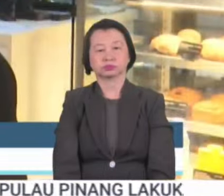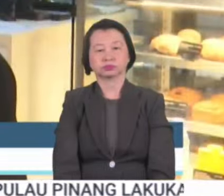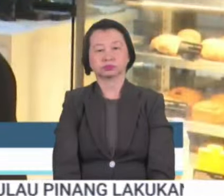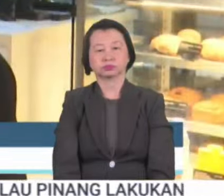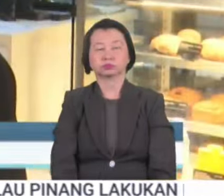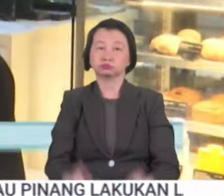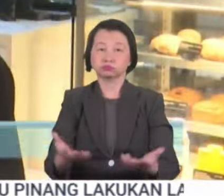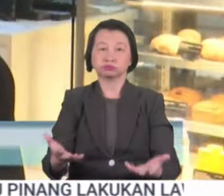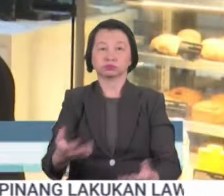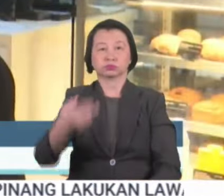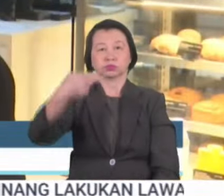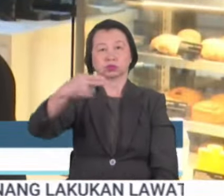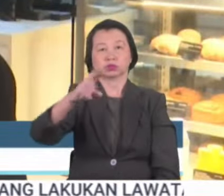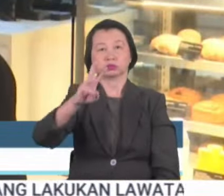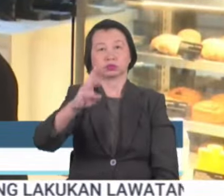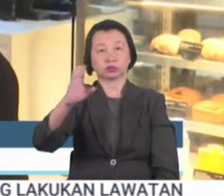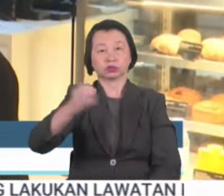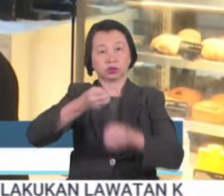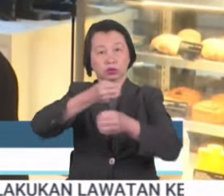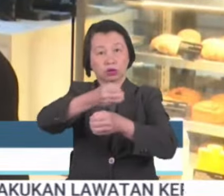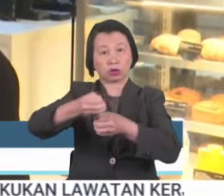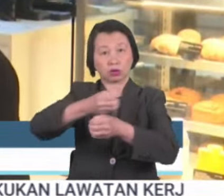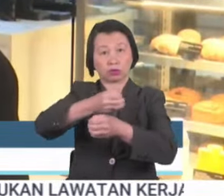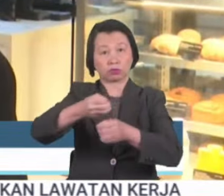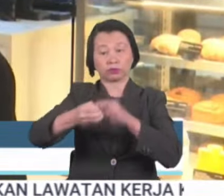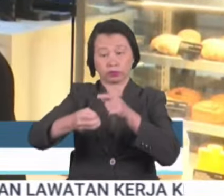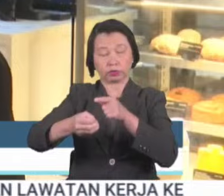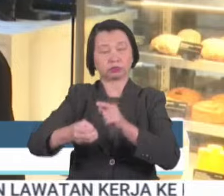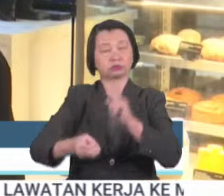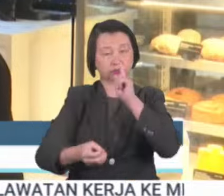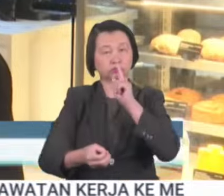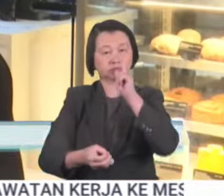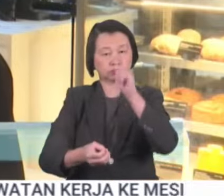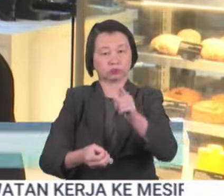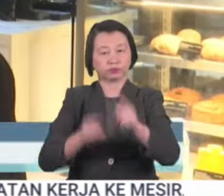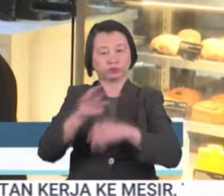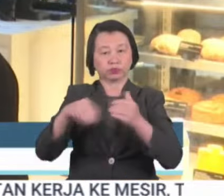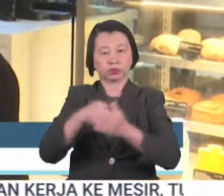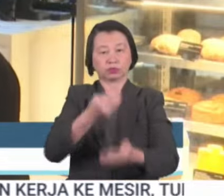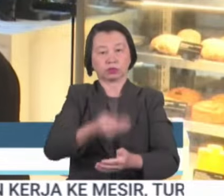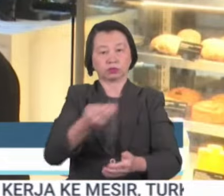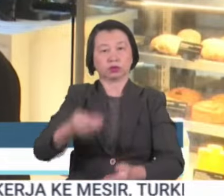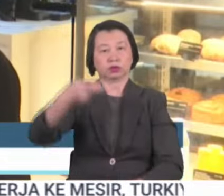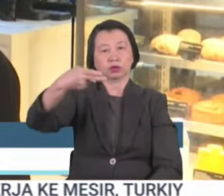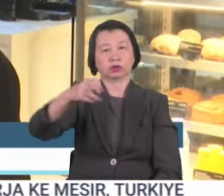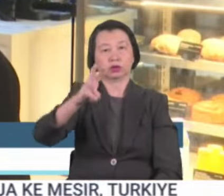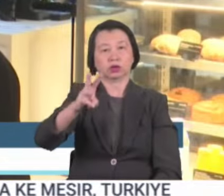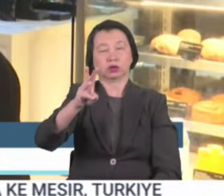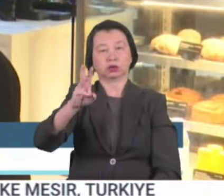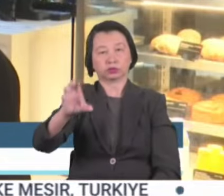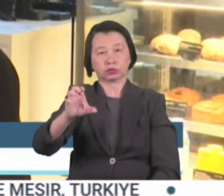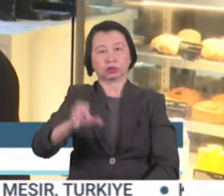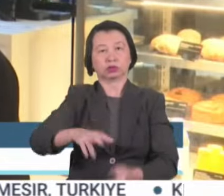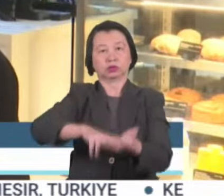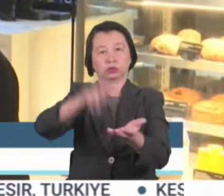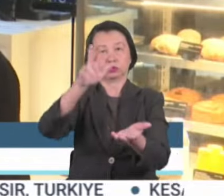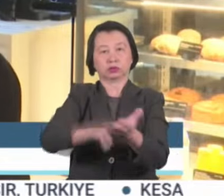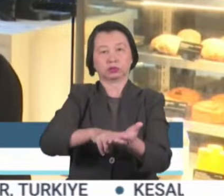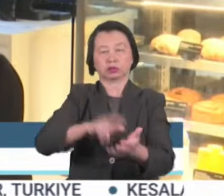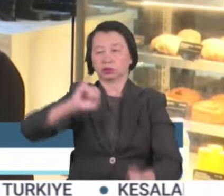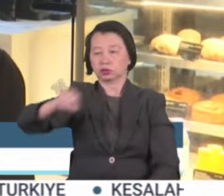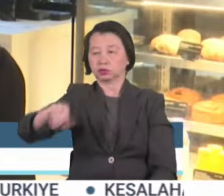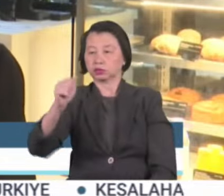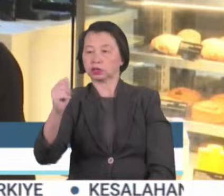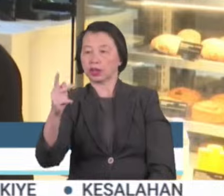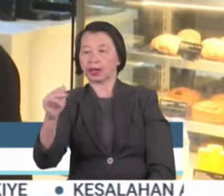Oleh sedemikian, HWC Coffee bukan hanya memastikan semua produk HWC disahkan oleh JAKIM